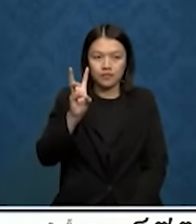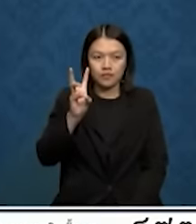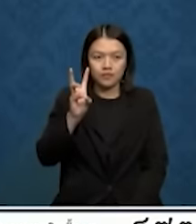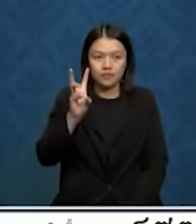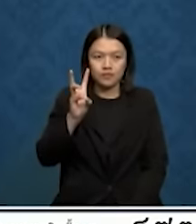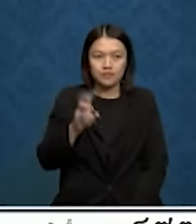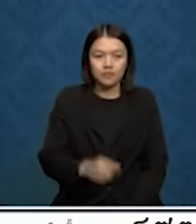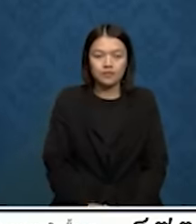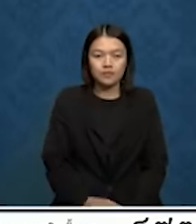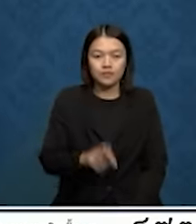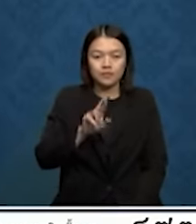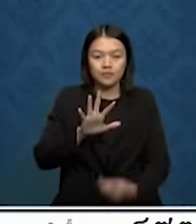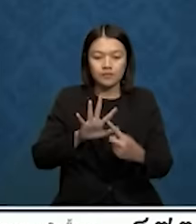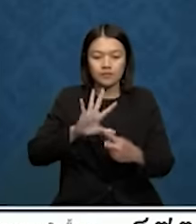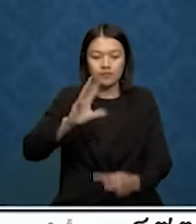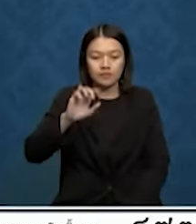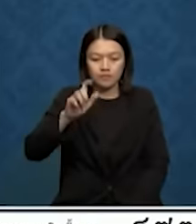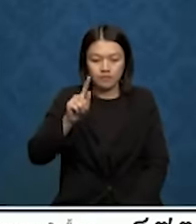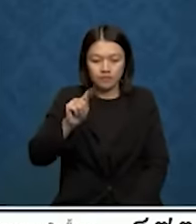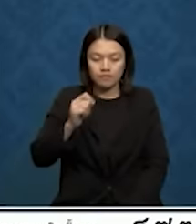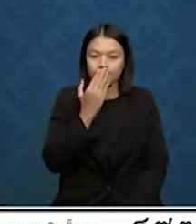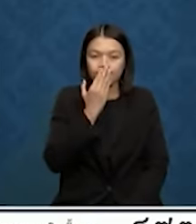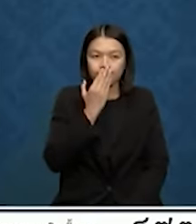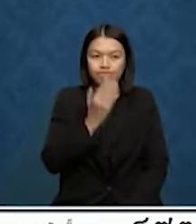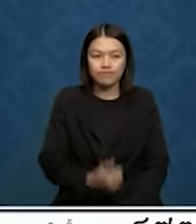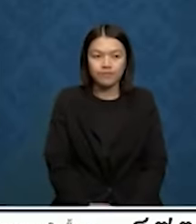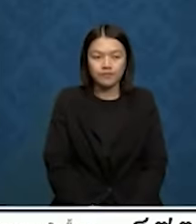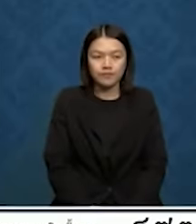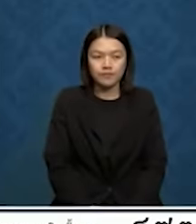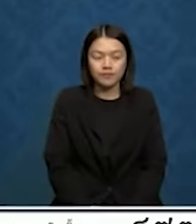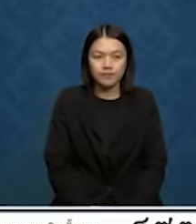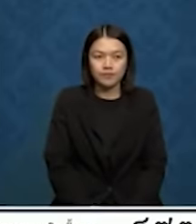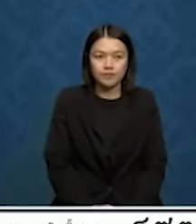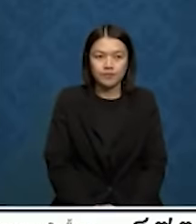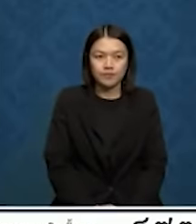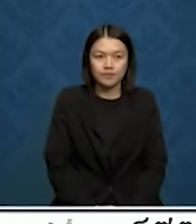นายราชิตสุดพุ่ม มดอกเสียงครับ